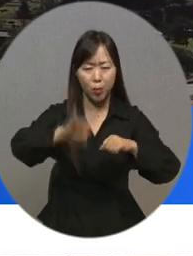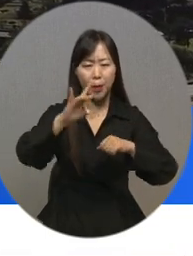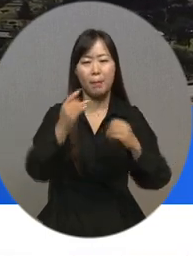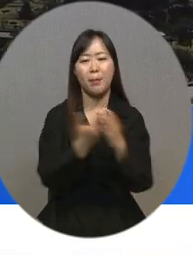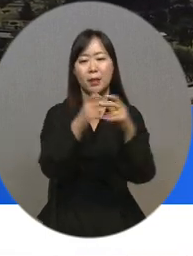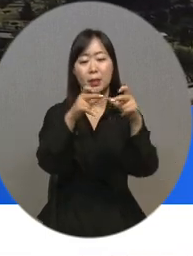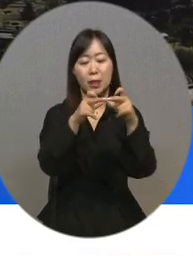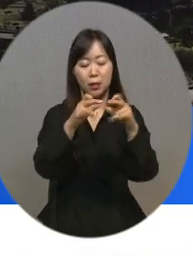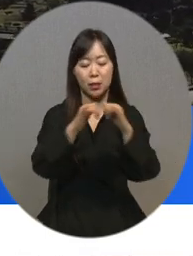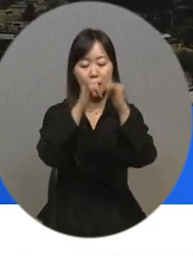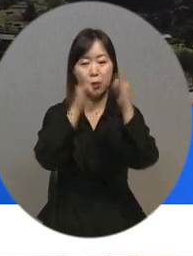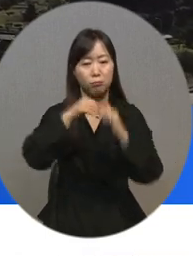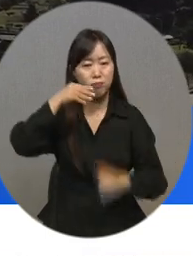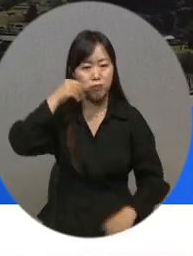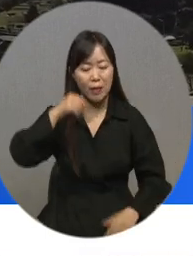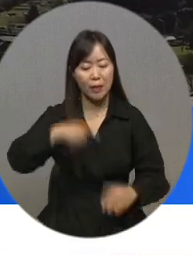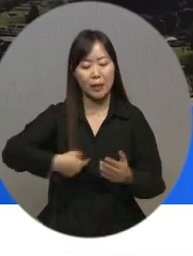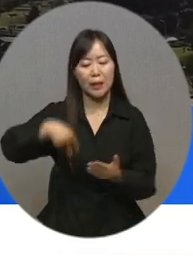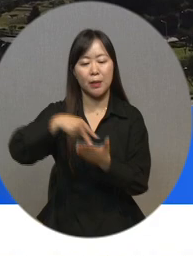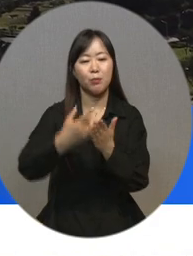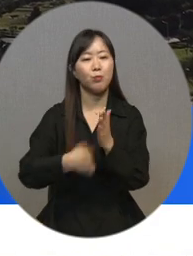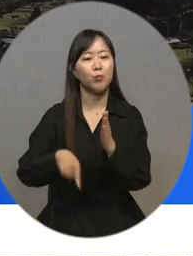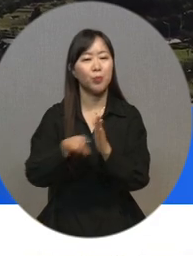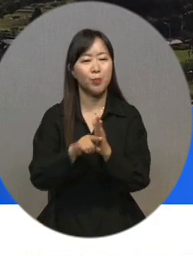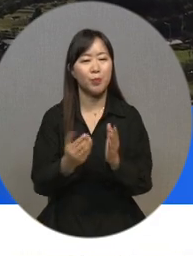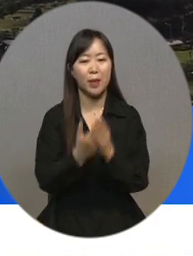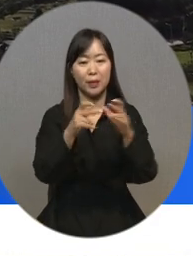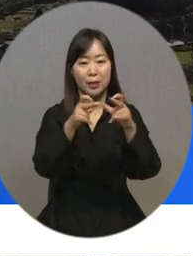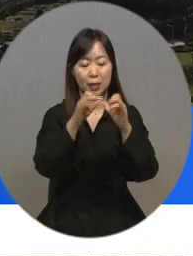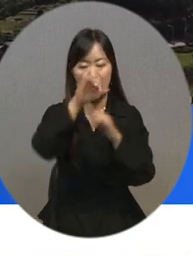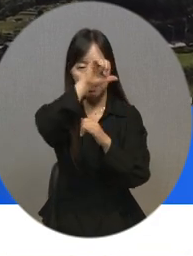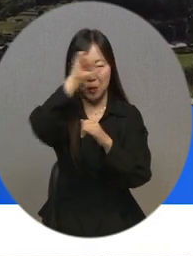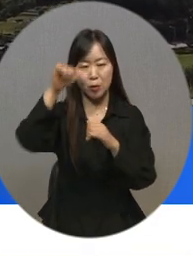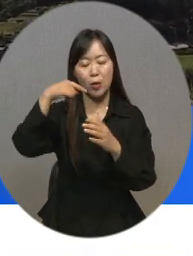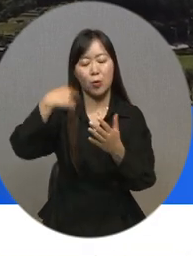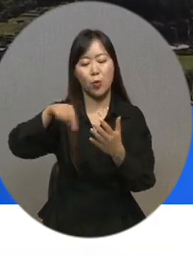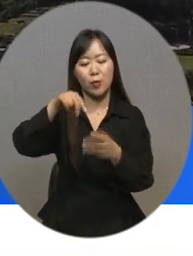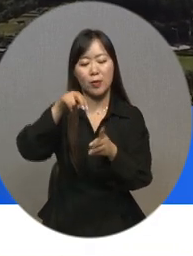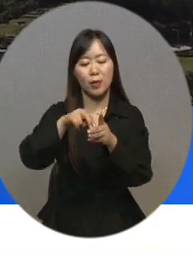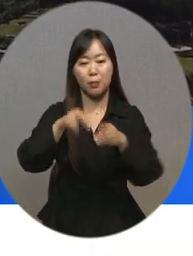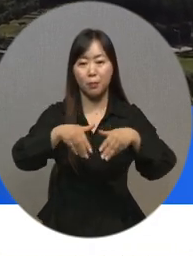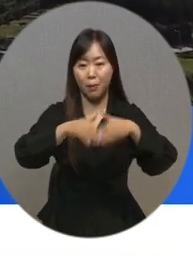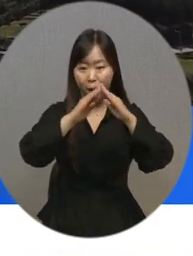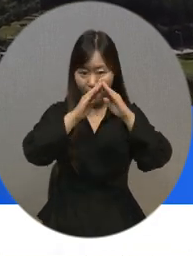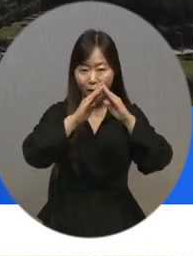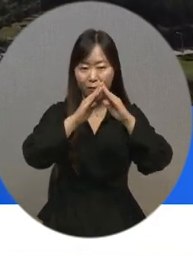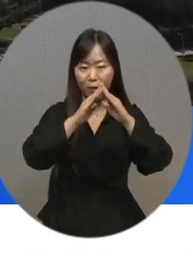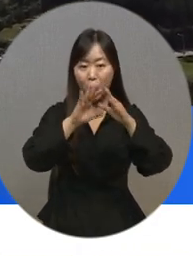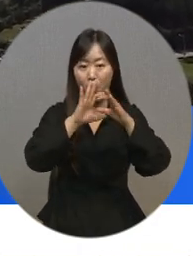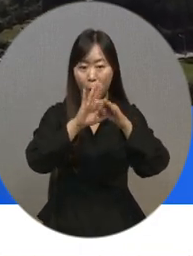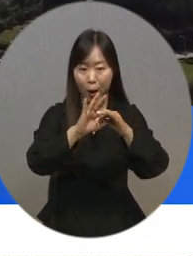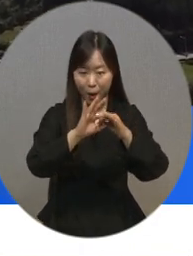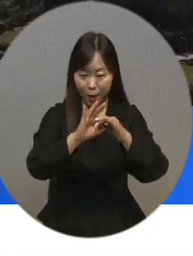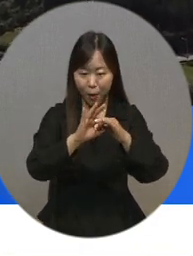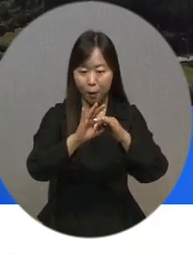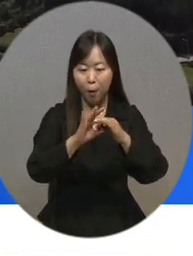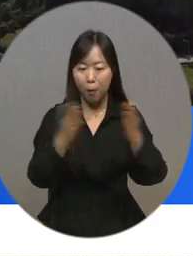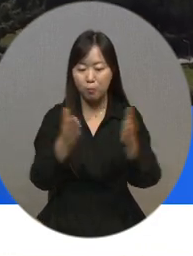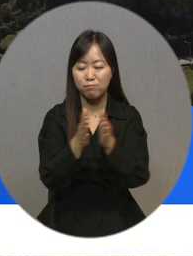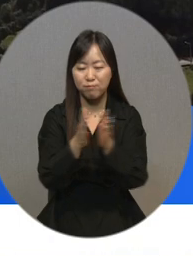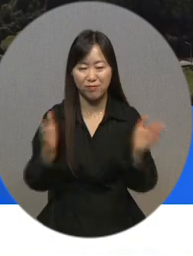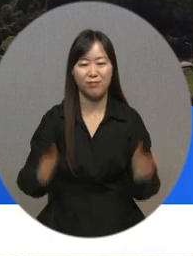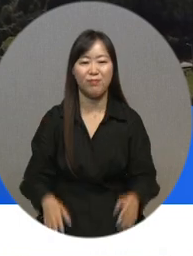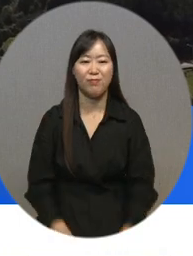장애인들의 사회 적응과 자립을 위한 발달 장애인 평생 교육센터를 조성하기로 하고 년 용역에